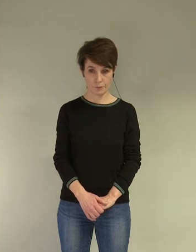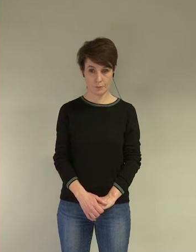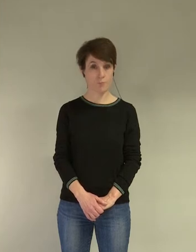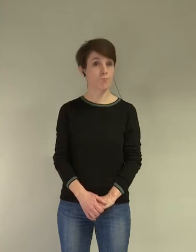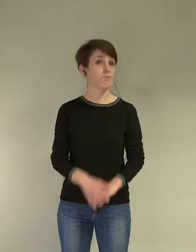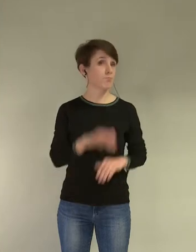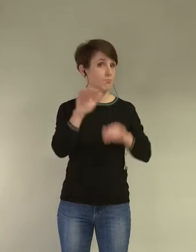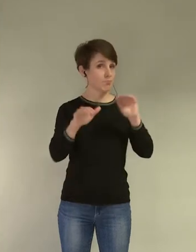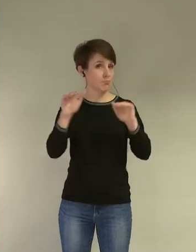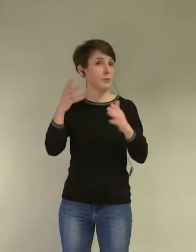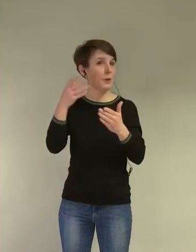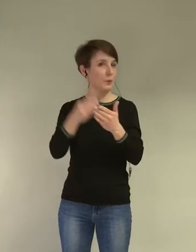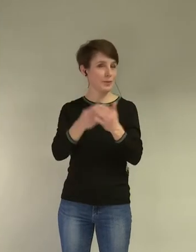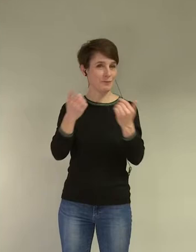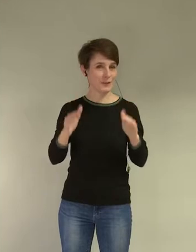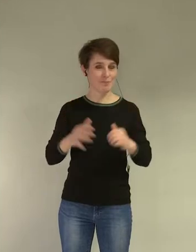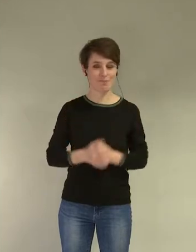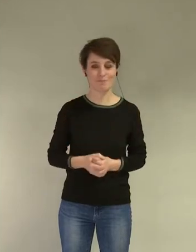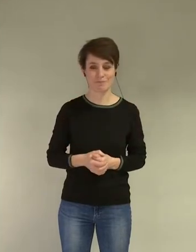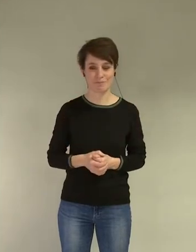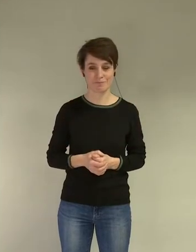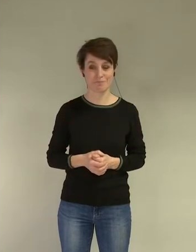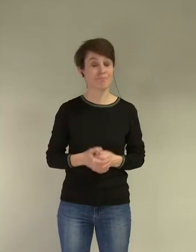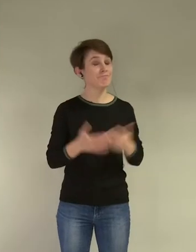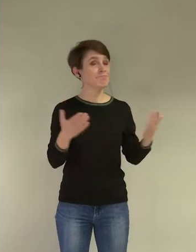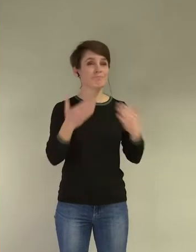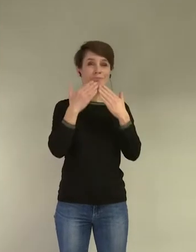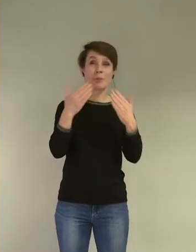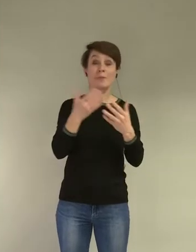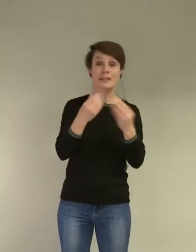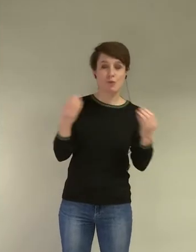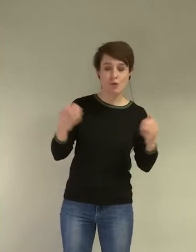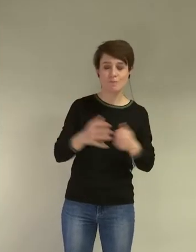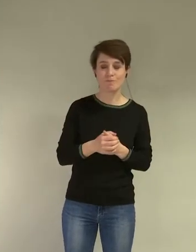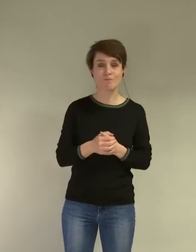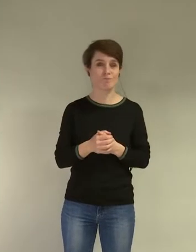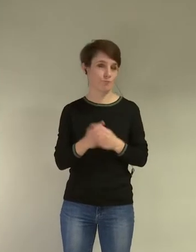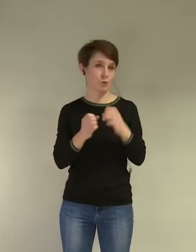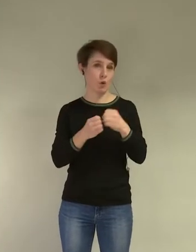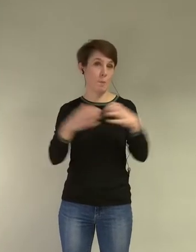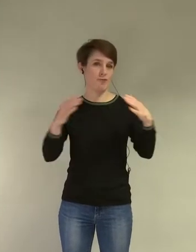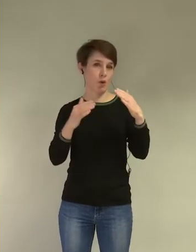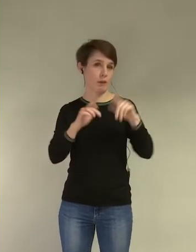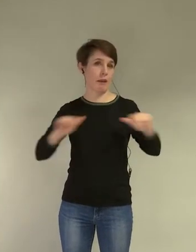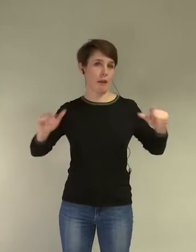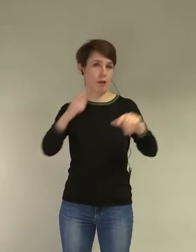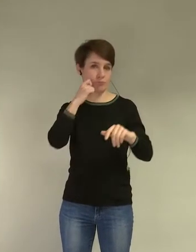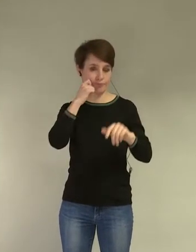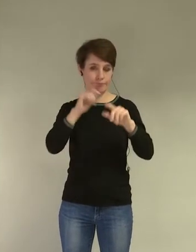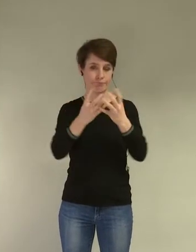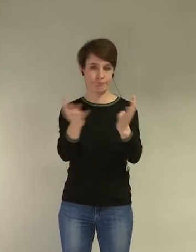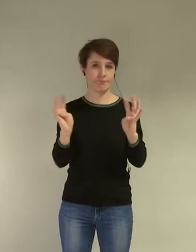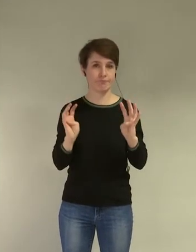peine terminée merci beaucoup nous avons donc le quorum c'est l'occasion d'ailleurs de rappeler